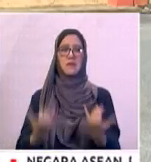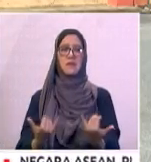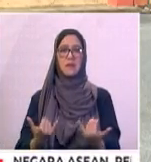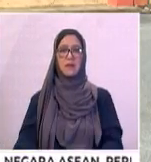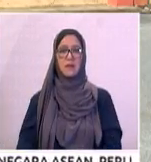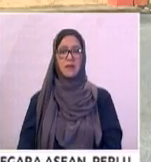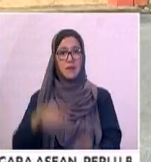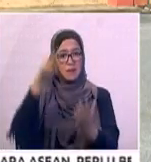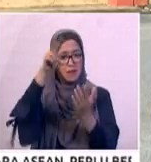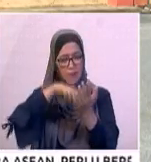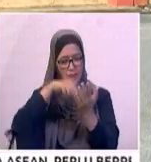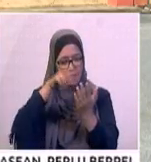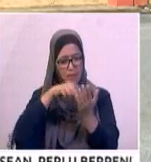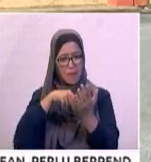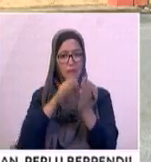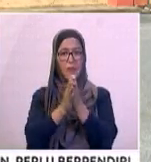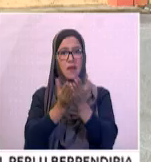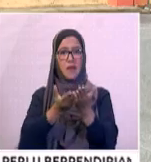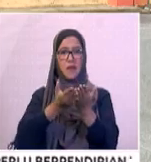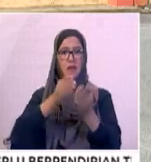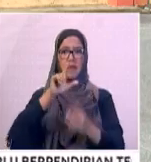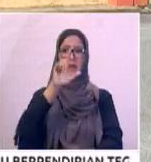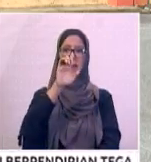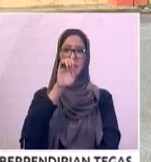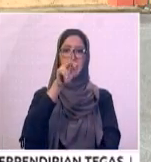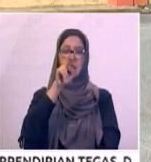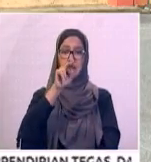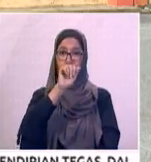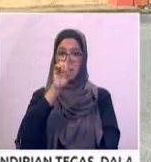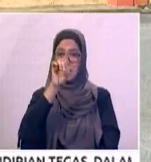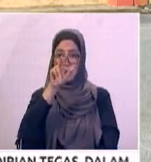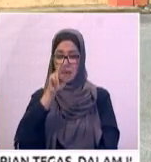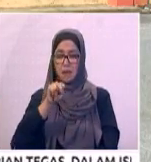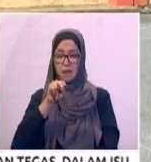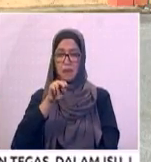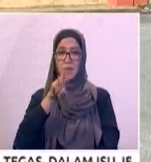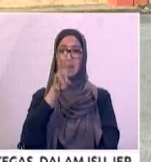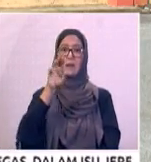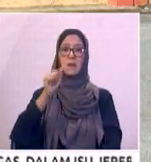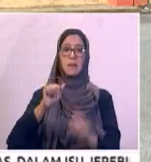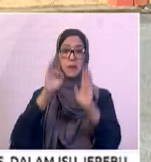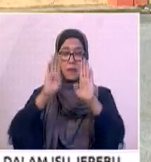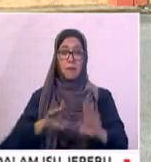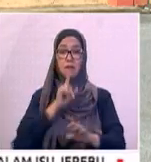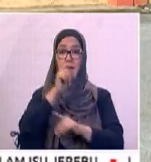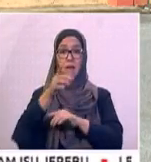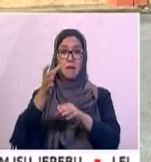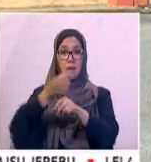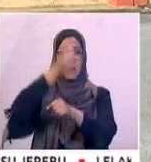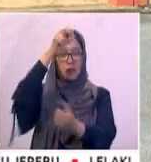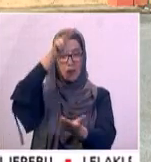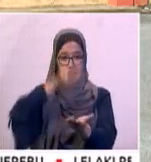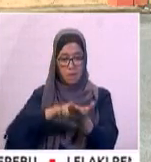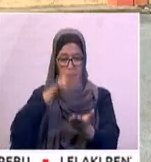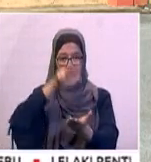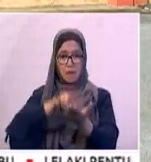Bacaan novel Lieutenant Adnan Wirabangsa telah mendapat pengiktirafan Malaysia Book of Record sebagai program bacaan rantaian teramai.